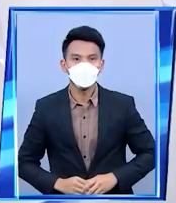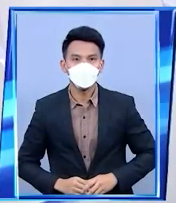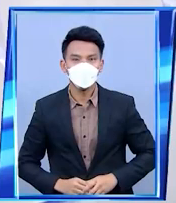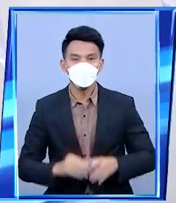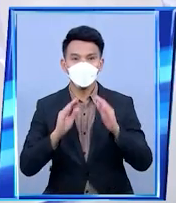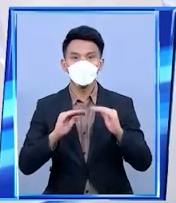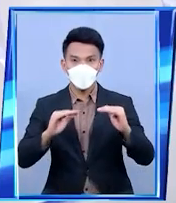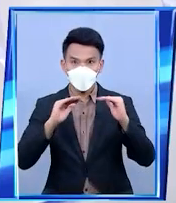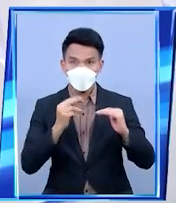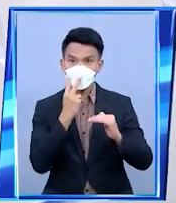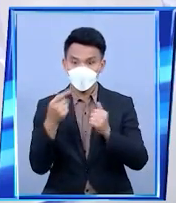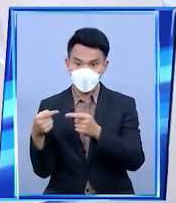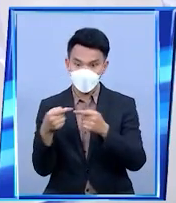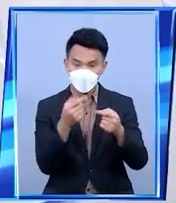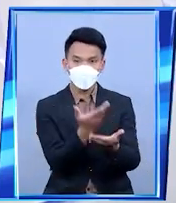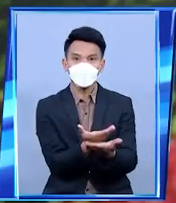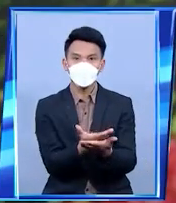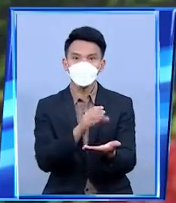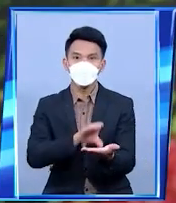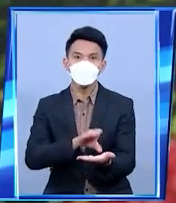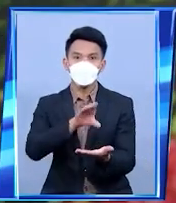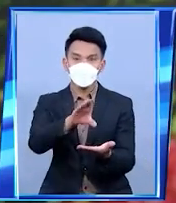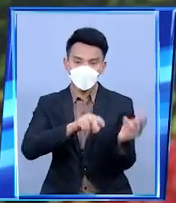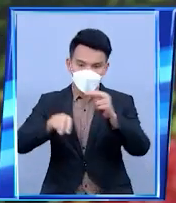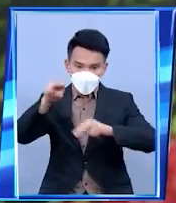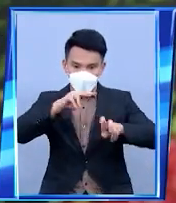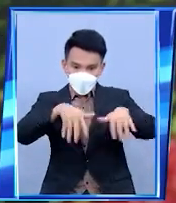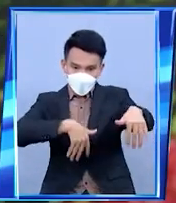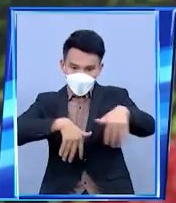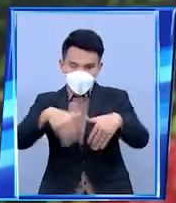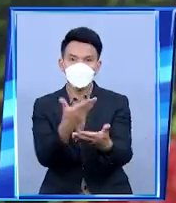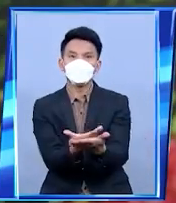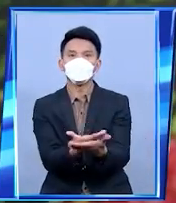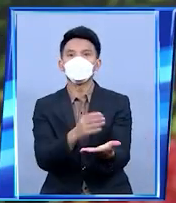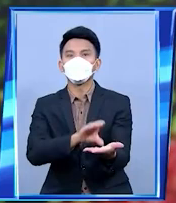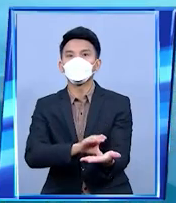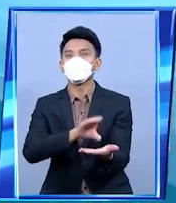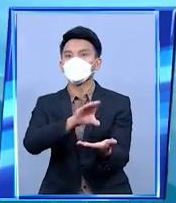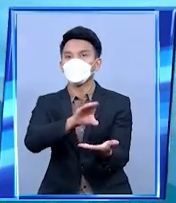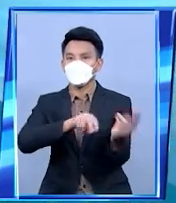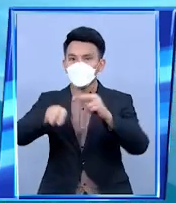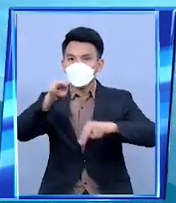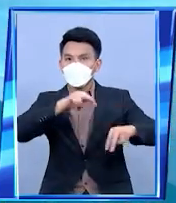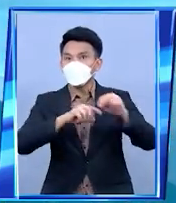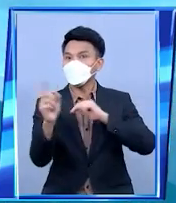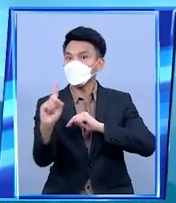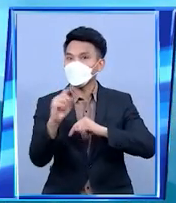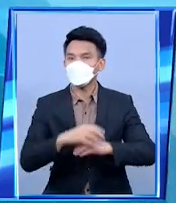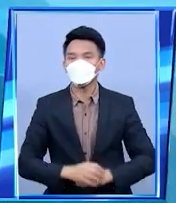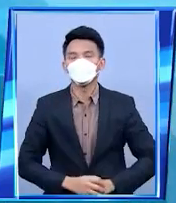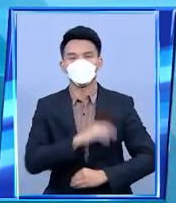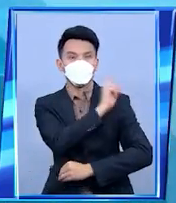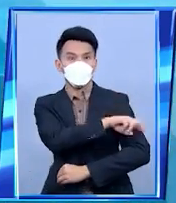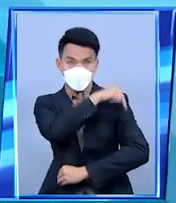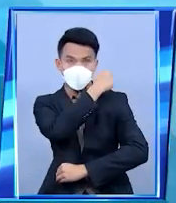าคุณผู้ชมคะแล้วก็เรื่องของงบประมาณในการที่จะมาดูแลประชาชนงบประมาณหลักๆเนี่ยที่ต้องไปใช้ดูแลส่วนหนึ่งก็คือเรื่องของสาธารณสุขโดยเฉพ